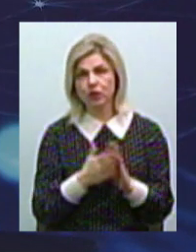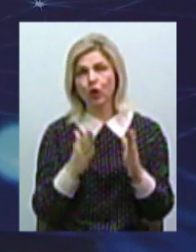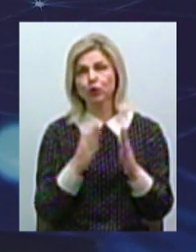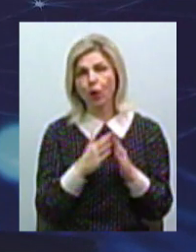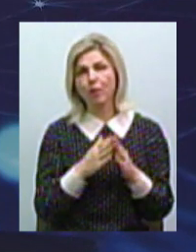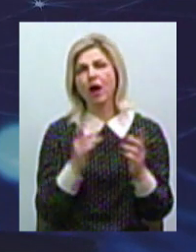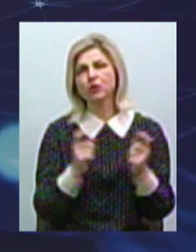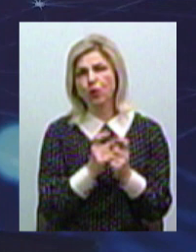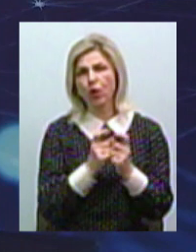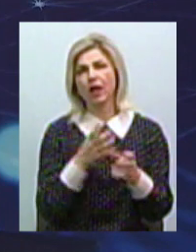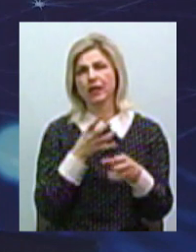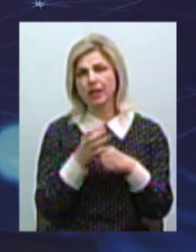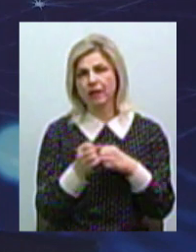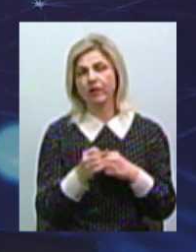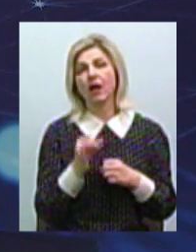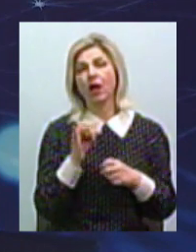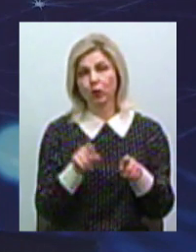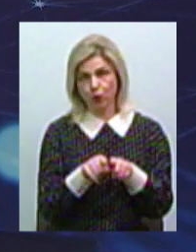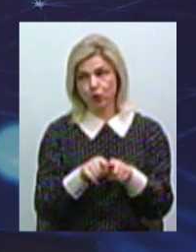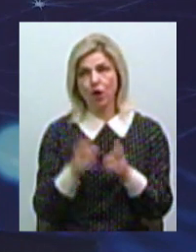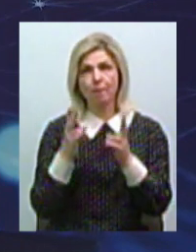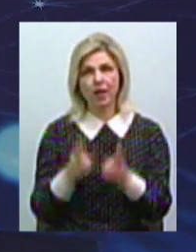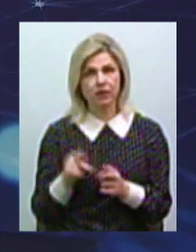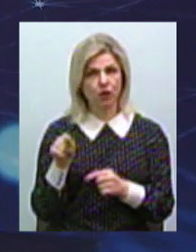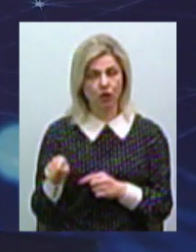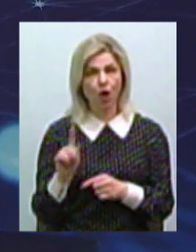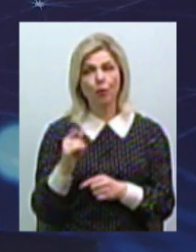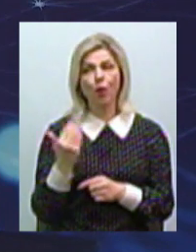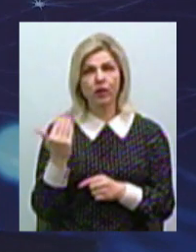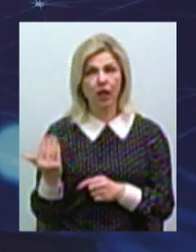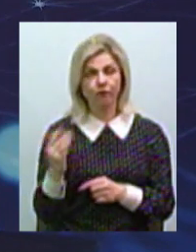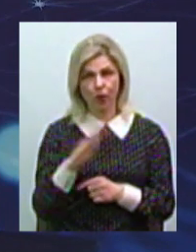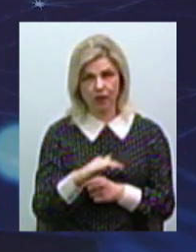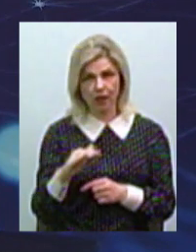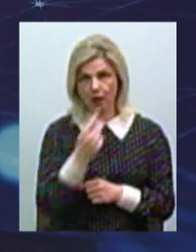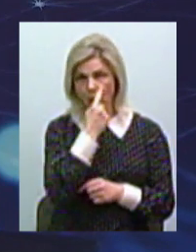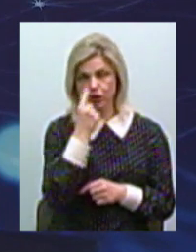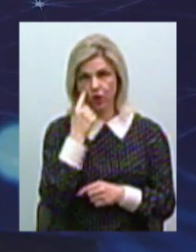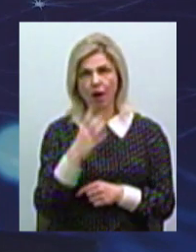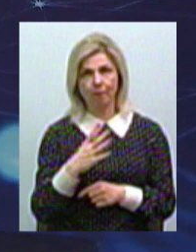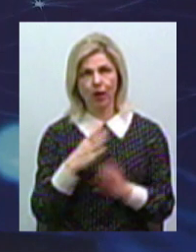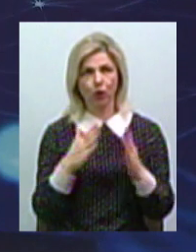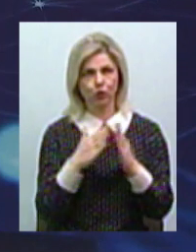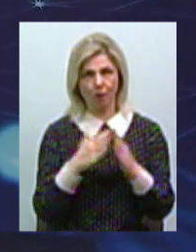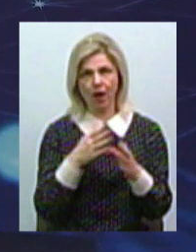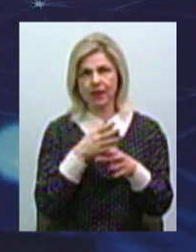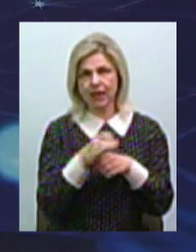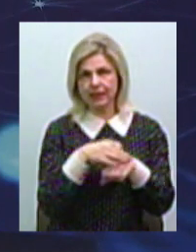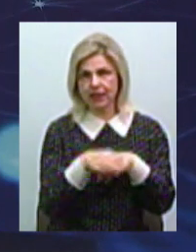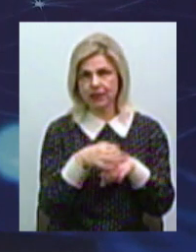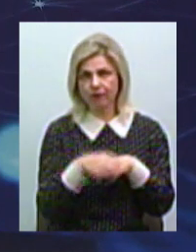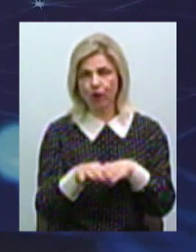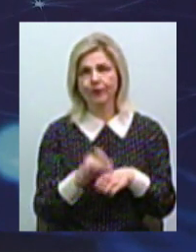насильства, навіть якщо вона особисто не постраждала, то так само вона є постраждалою, тому що фактично на її очах скоїлося домашнє насильство. Також це,